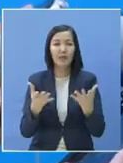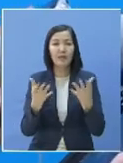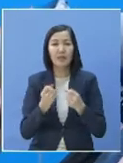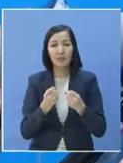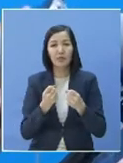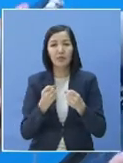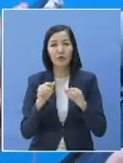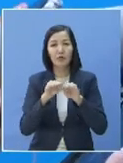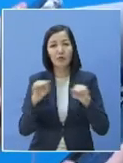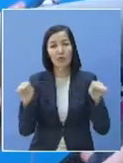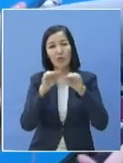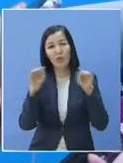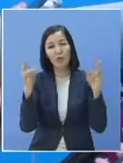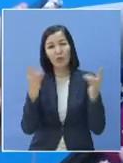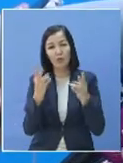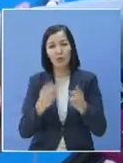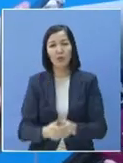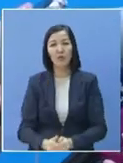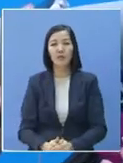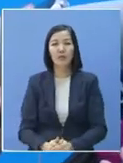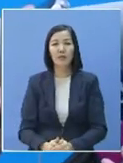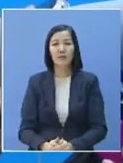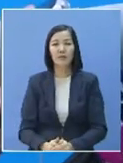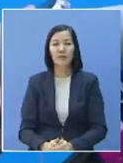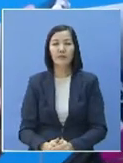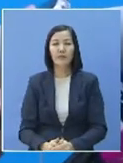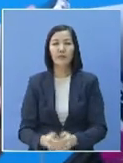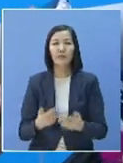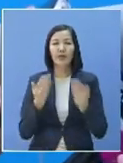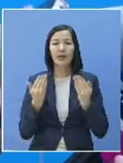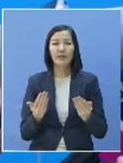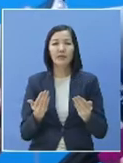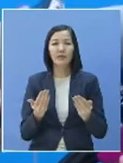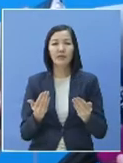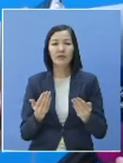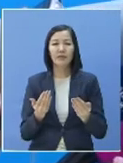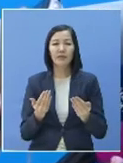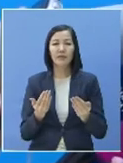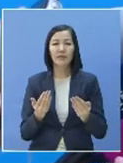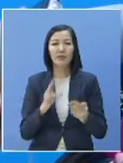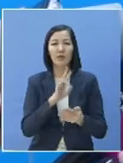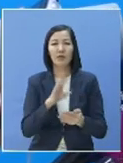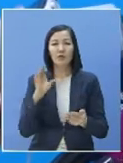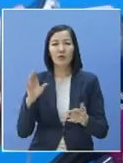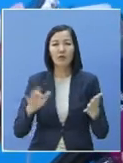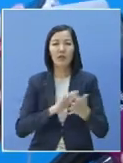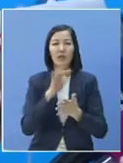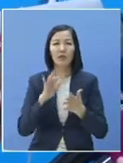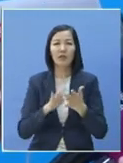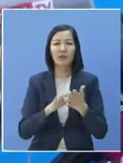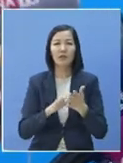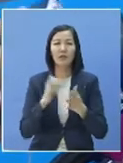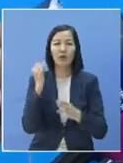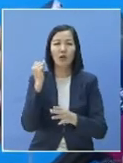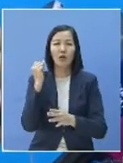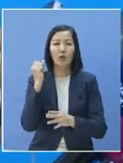жақсы категориясы болса, ол жұмыссыз бір күнде отырмайды. Өйткені қазір бір Нұрсұлтан қаласына қарап көріңіз, қаншама құрылыс